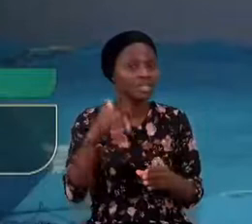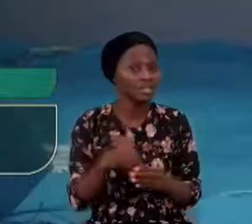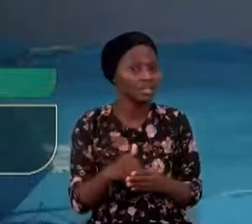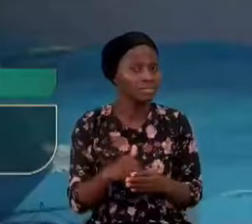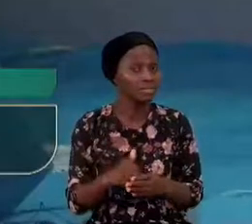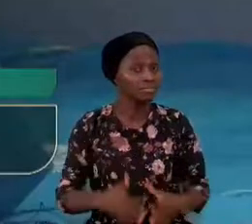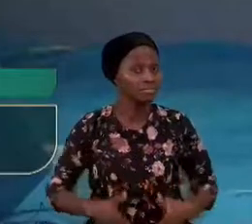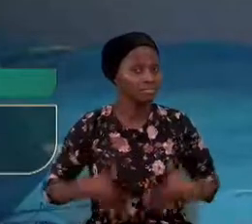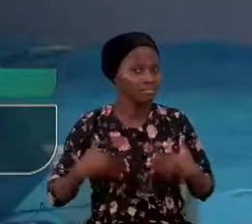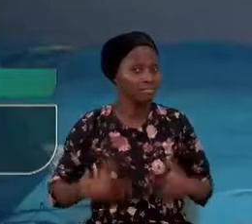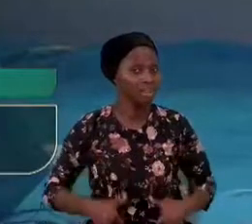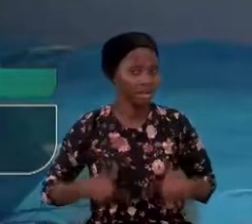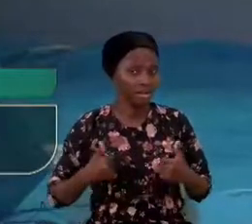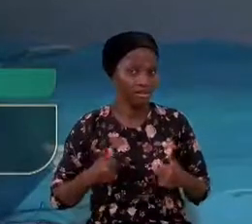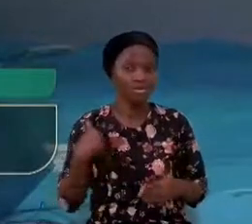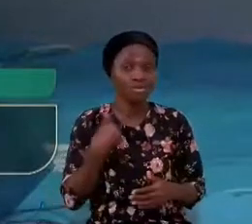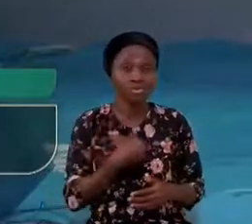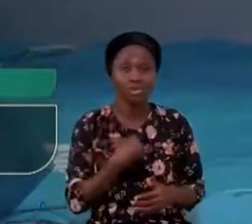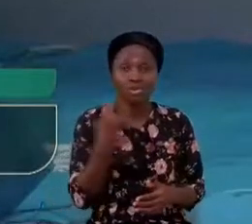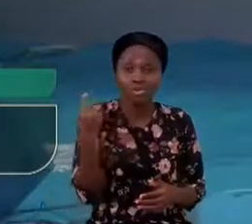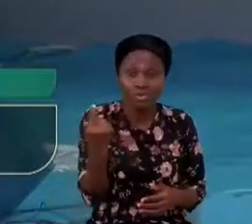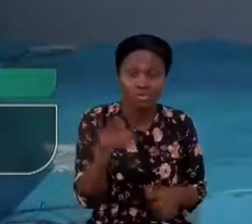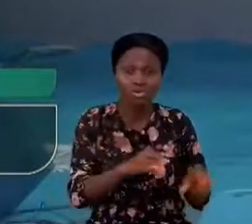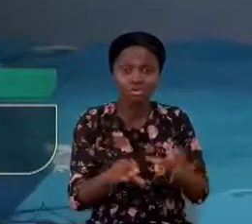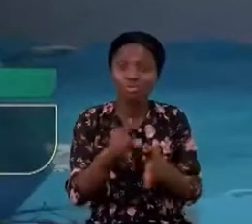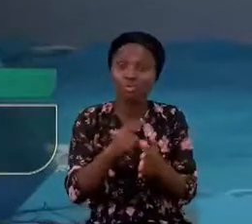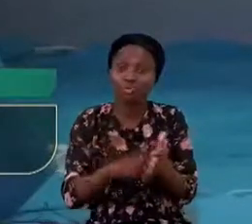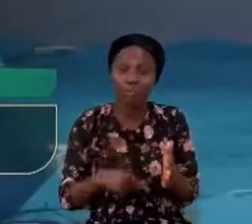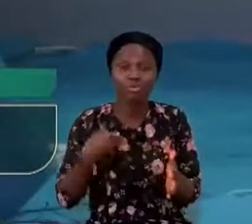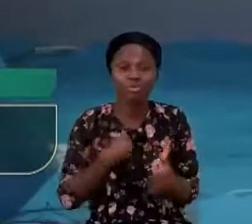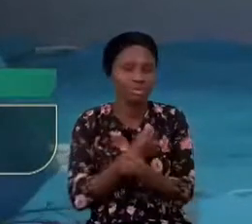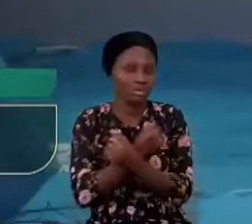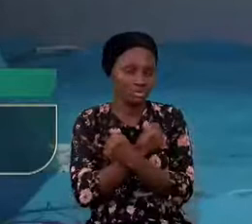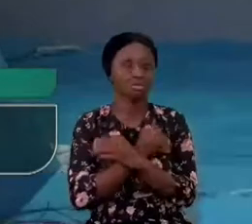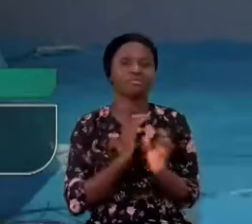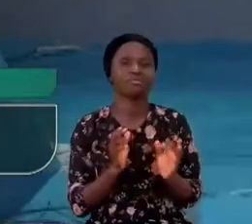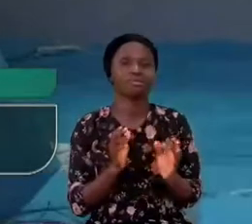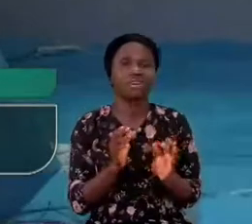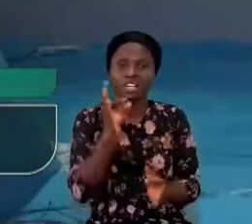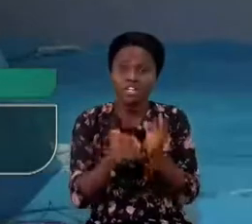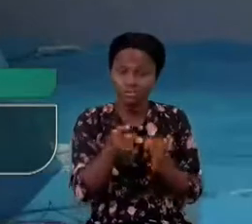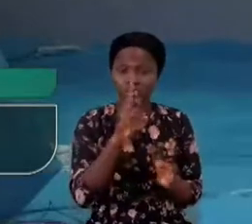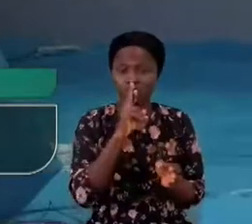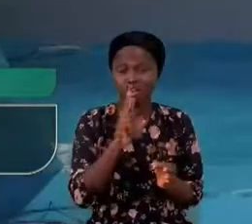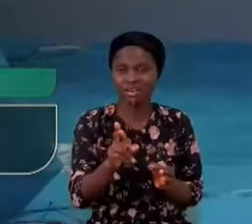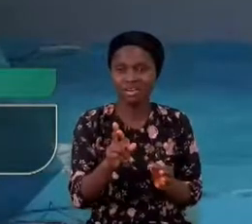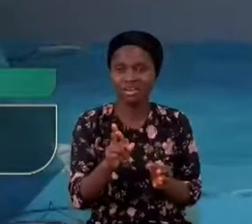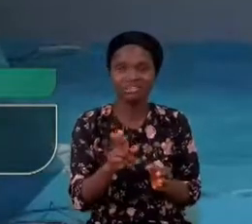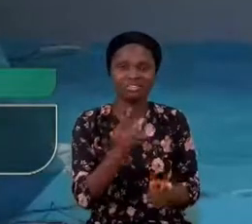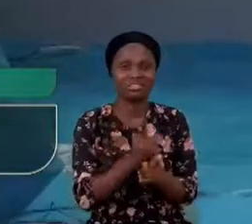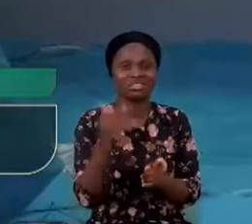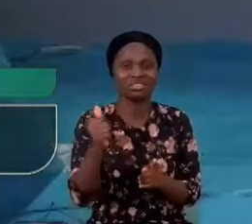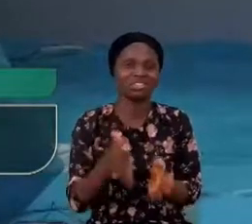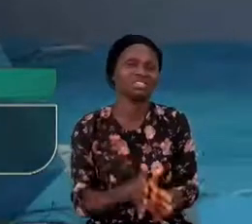Si vous êtes neutre, si vous n'avez pas d'amour Vous n'avez pas de flair pour quelque